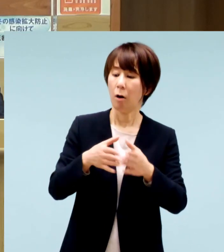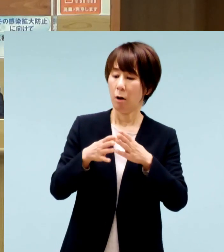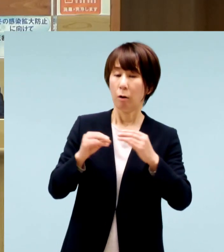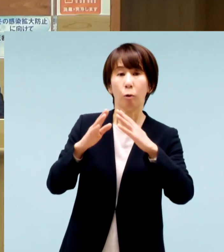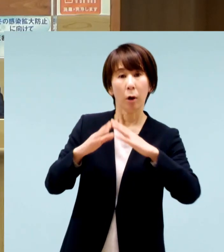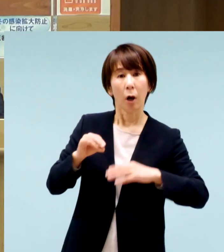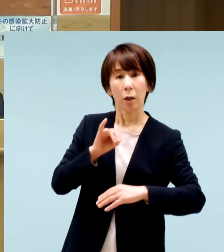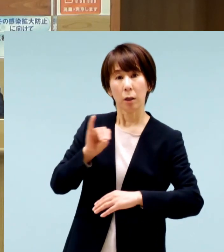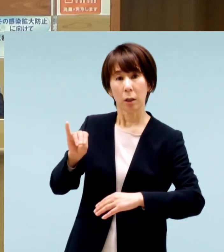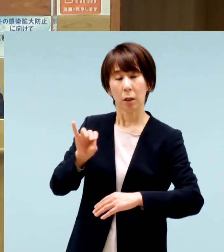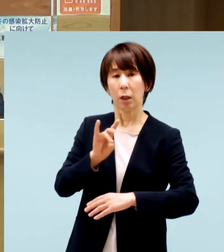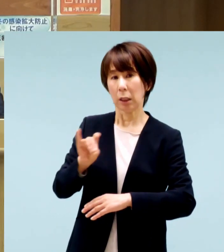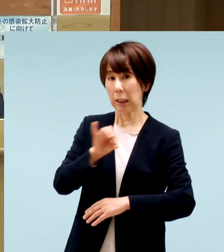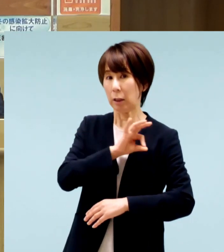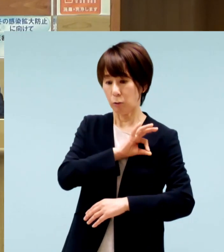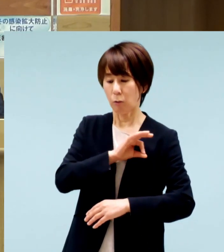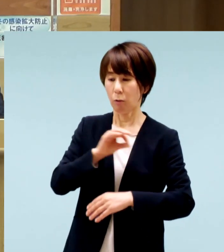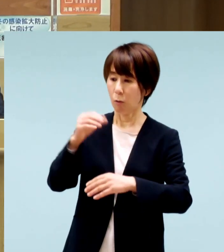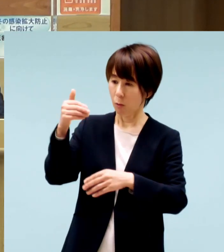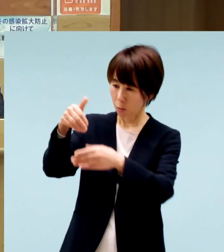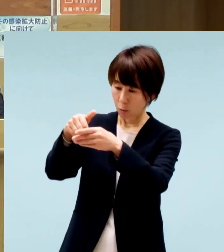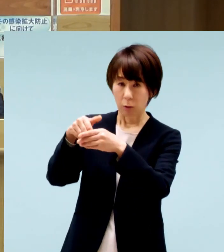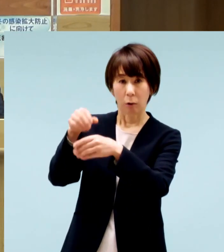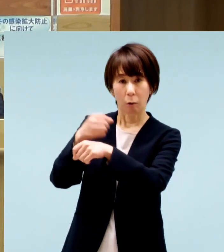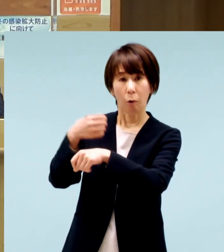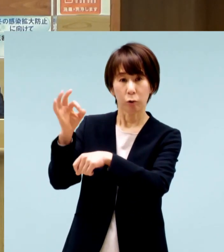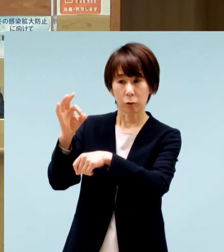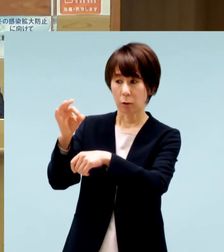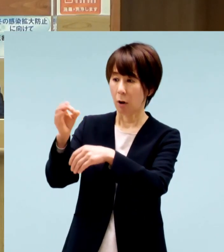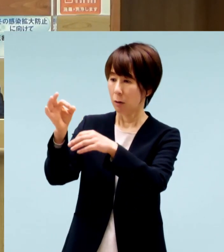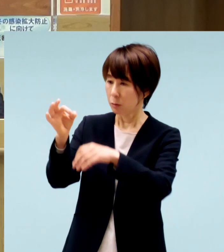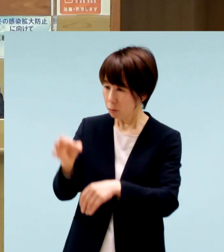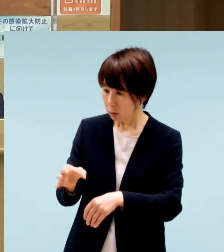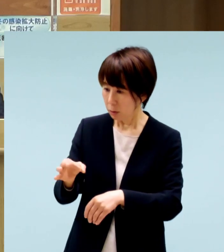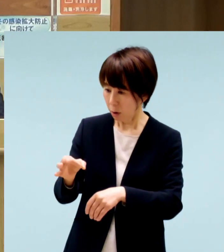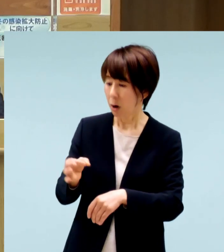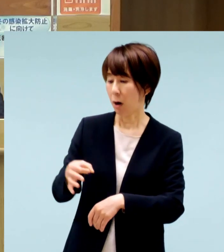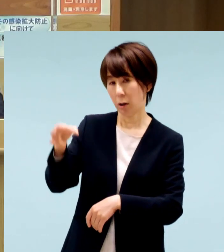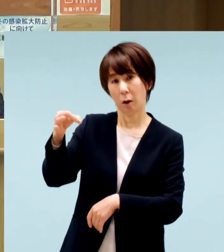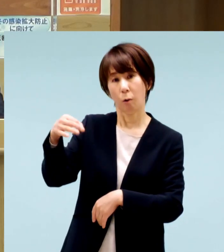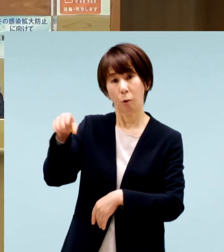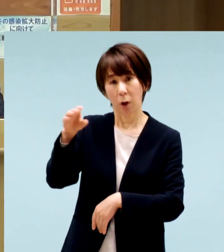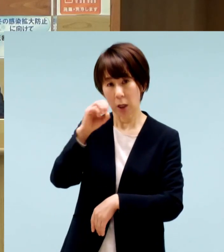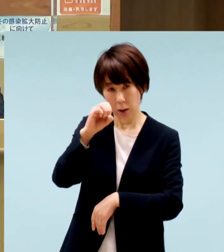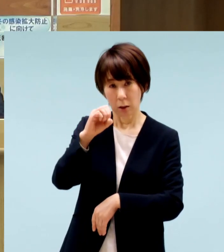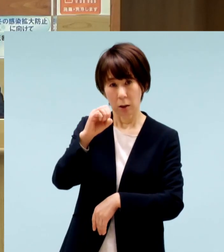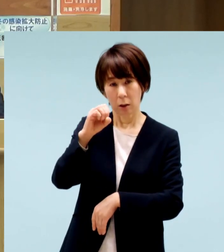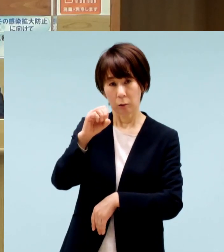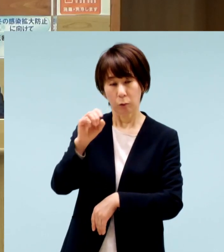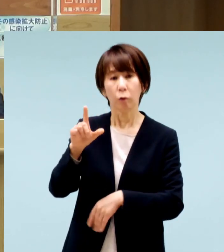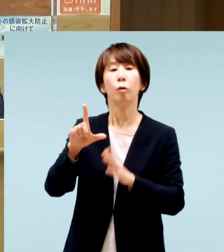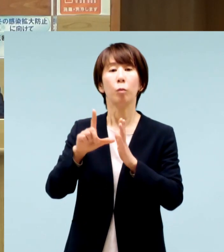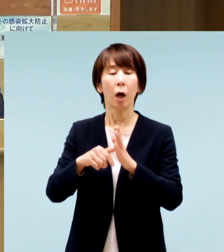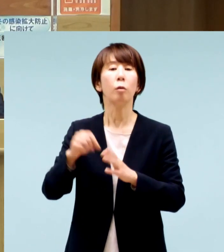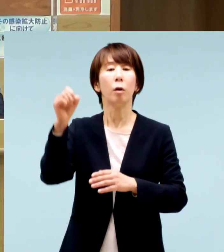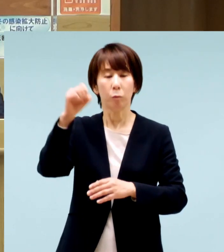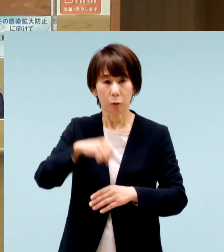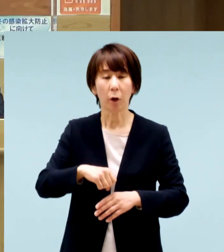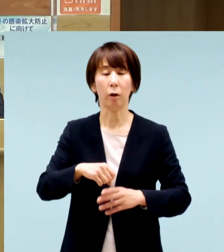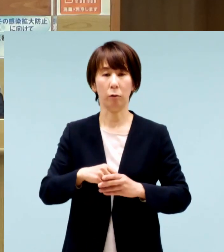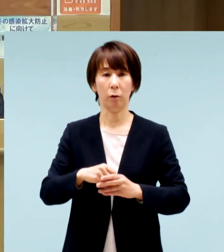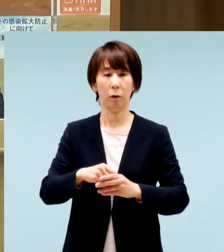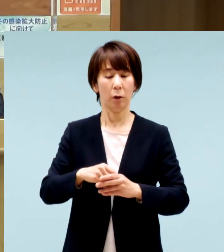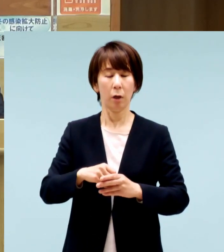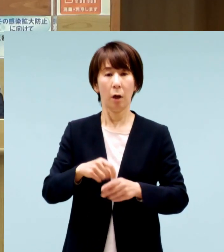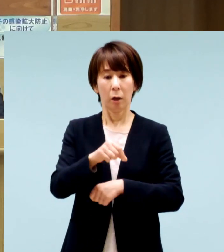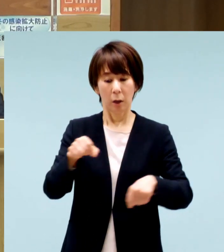から上げた方がいいんじゃないかって声が国民から多かったら、まあ、それは認められるんでしょうし、またいや